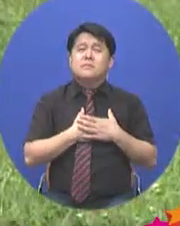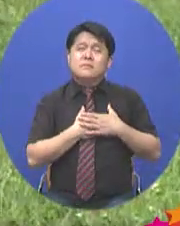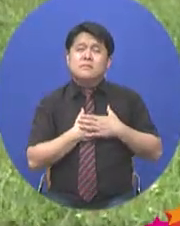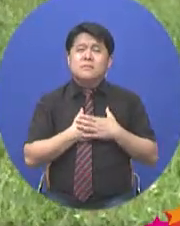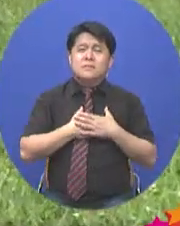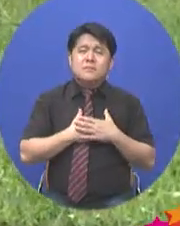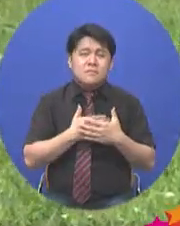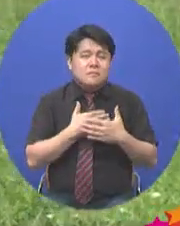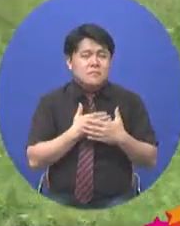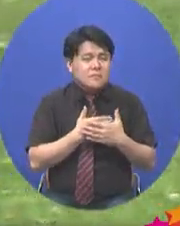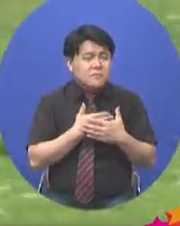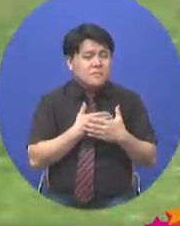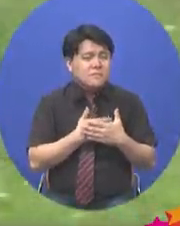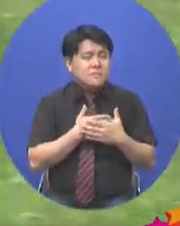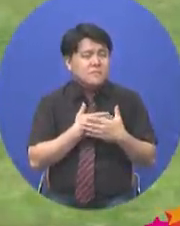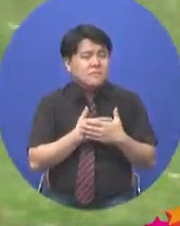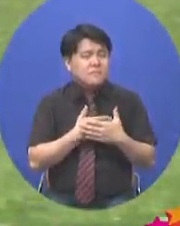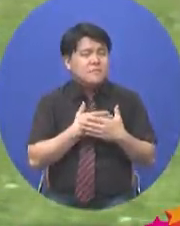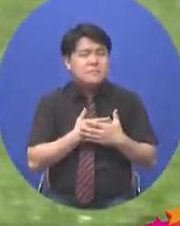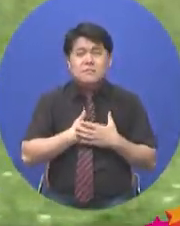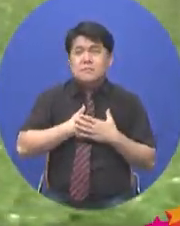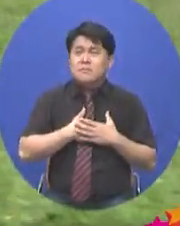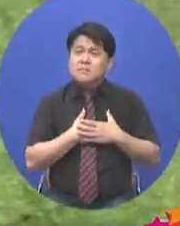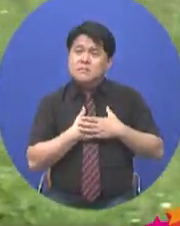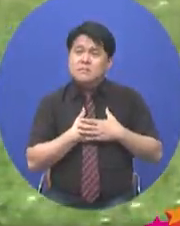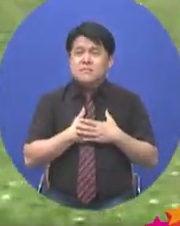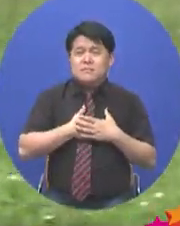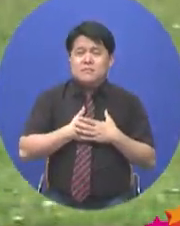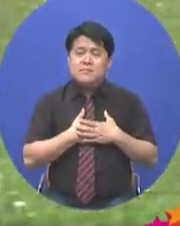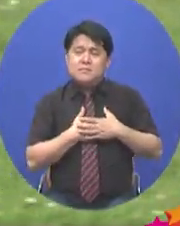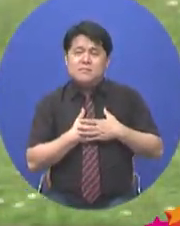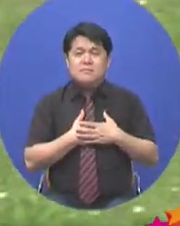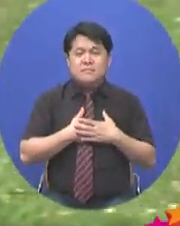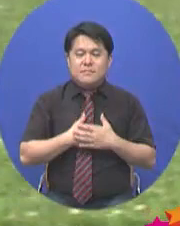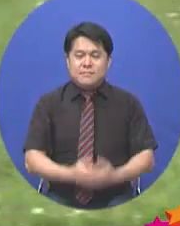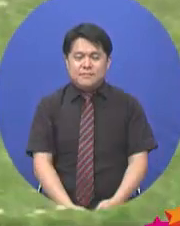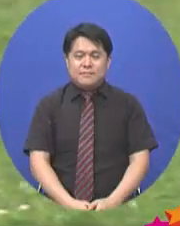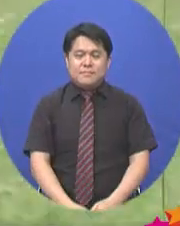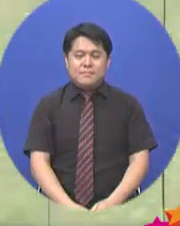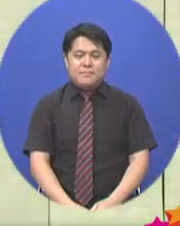부분부분 설레는 아점